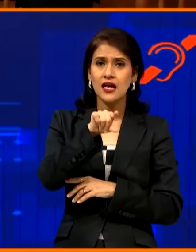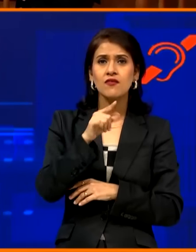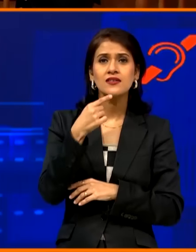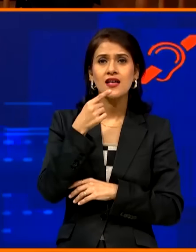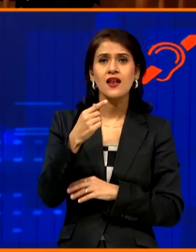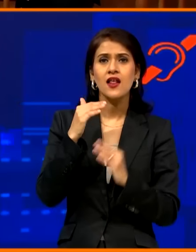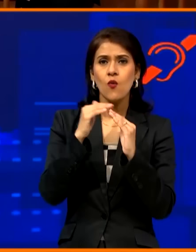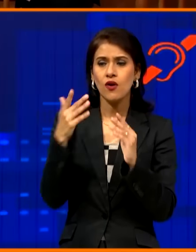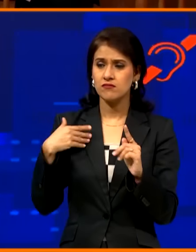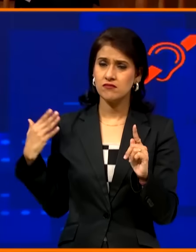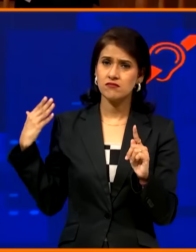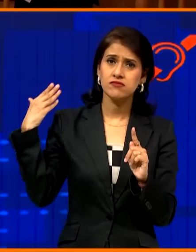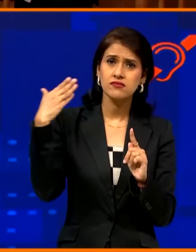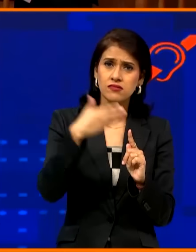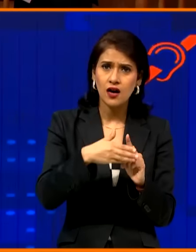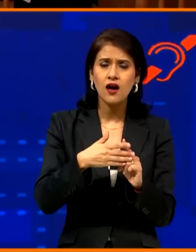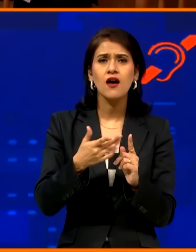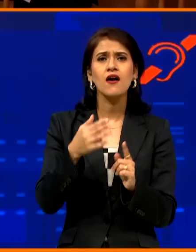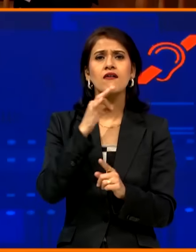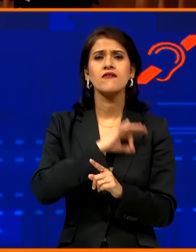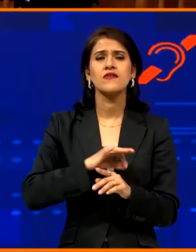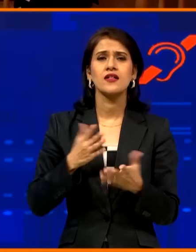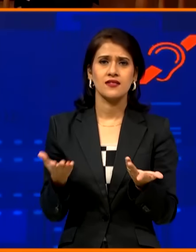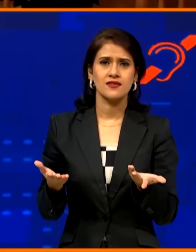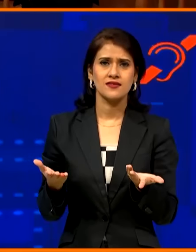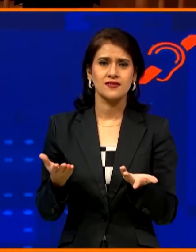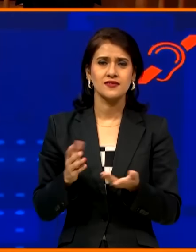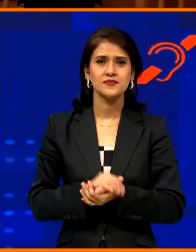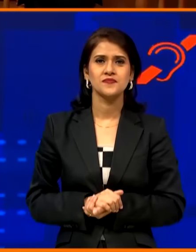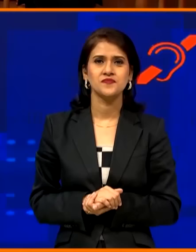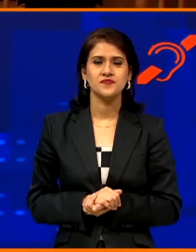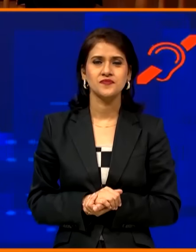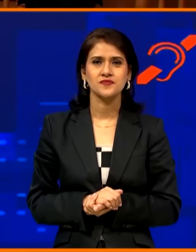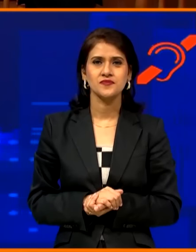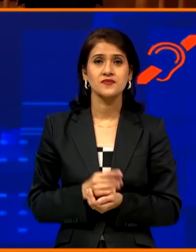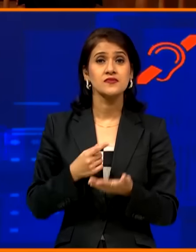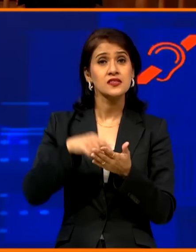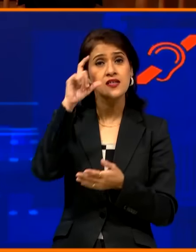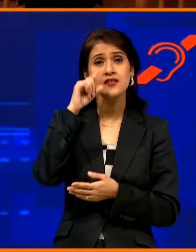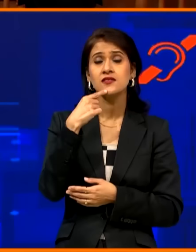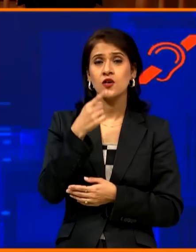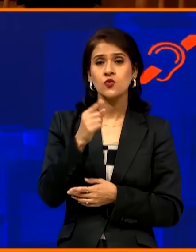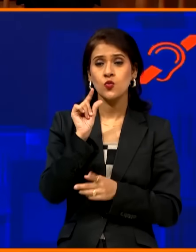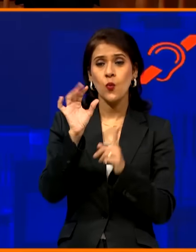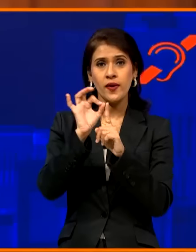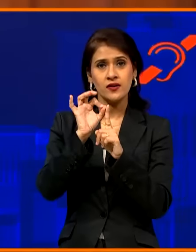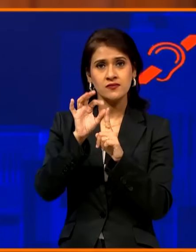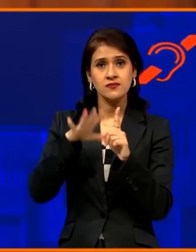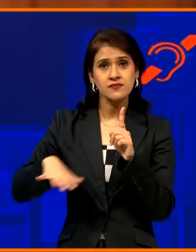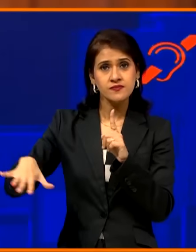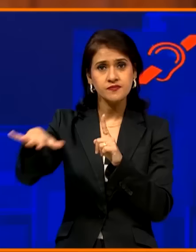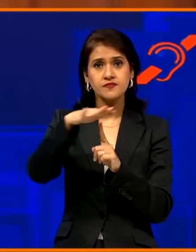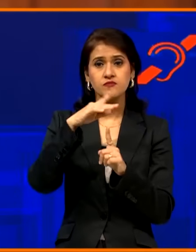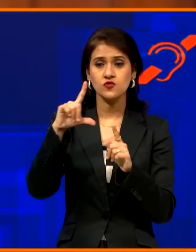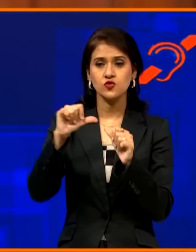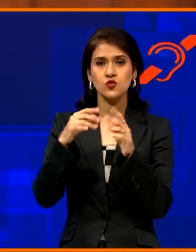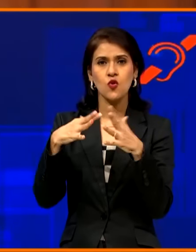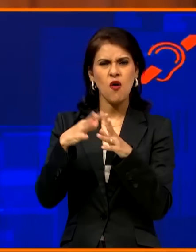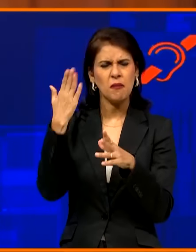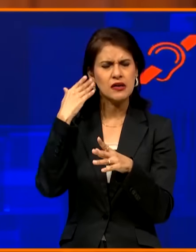कि वहां जाना पड़े किसी को तो मजबूरी की चीज है उनका तो तर्क यह है कि उत्तर प्रदेश में लॉ एंड ऑर्डर सिचुएशन बहुत